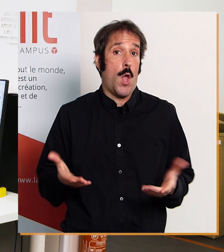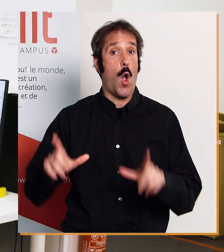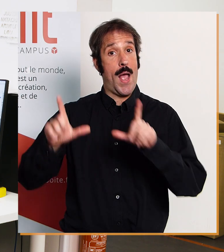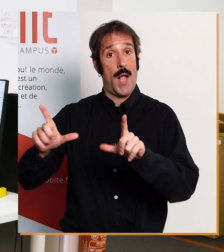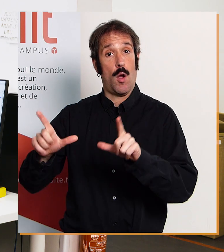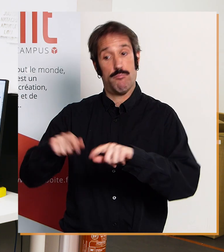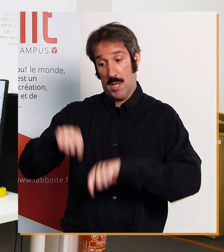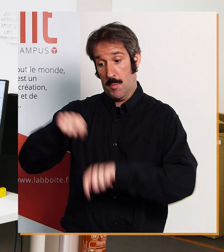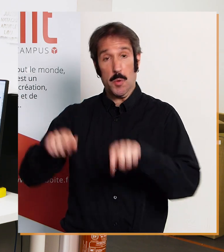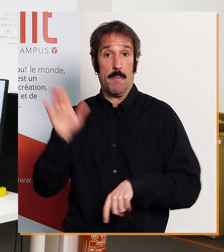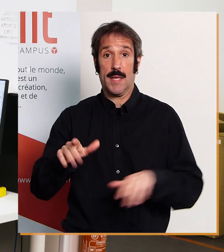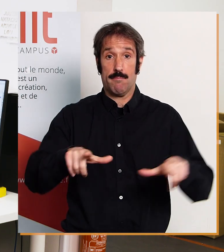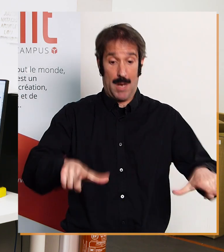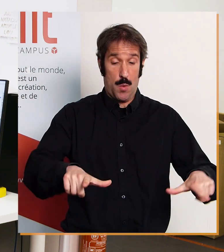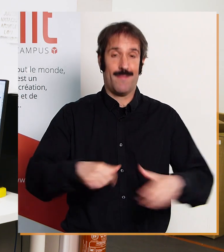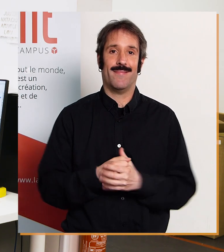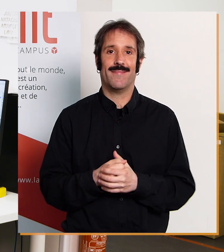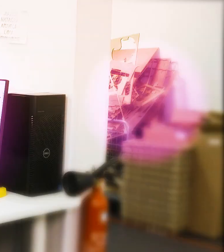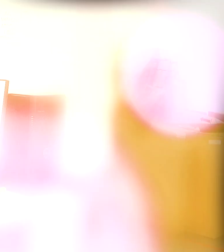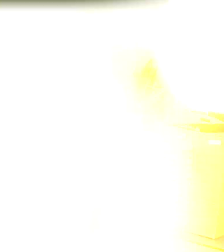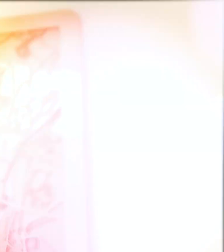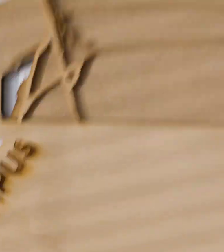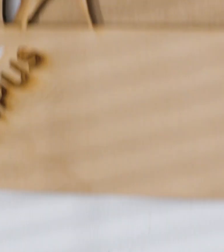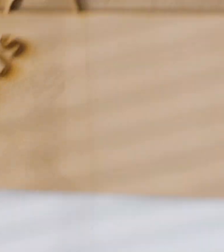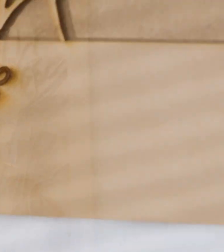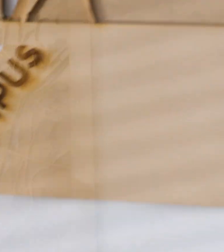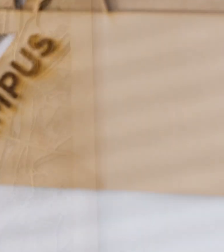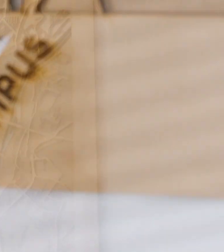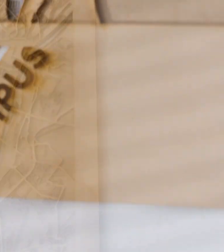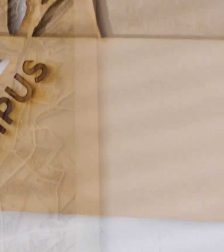Nous avons désormais sur l'écran les dimensions de notre plateau.